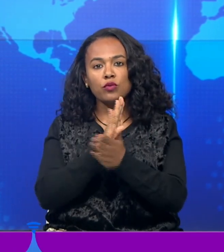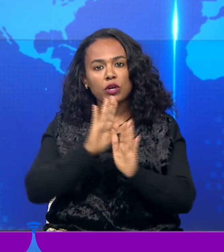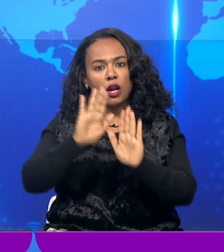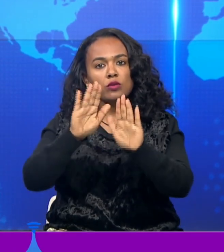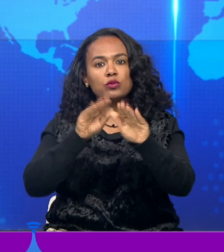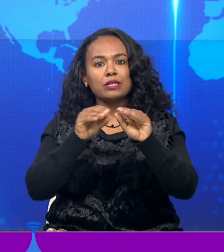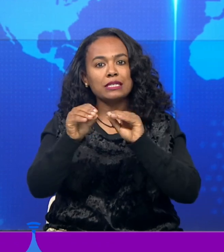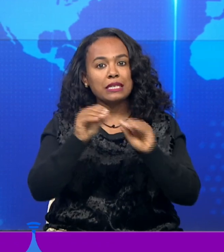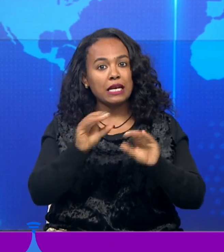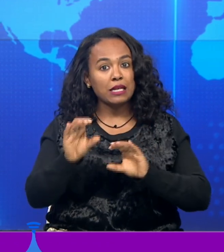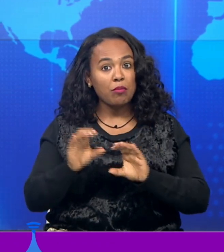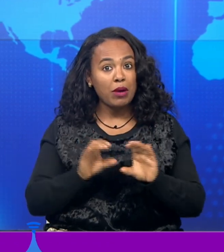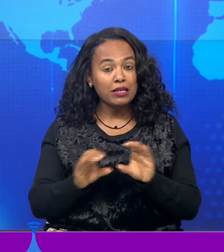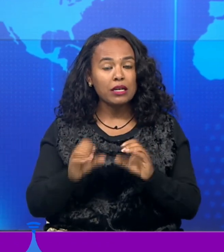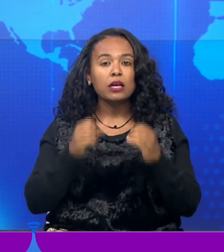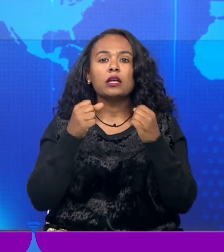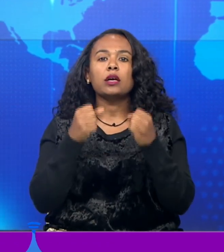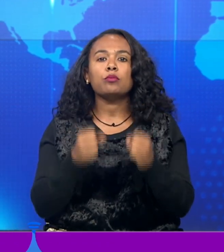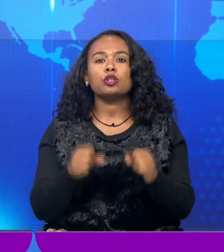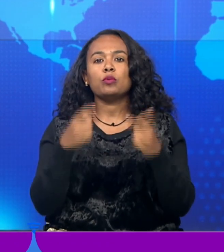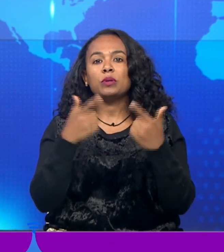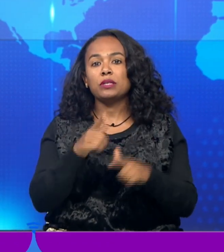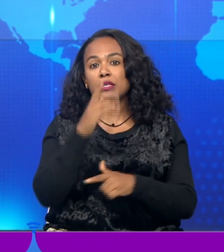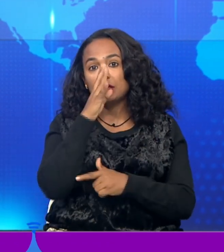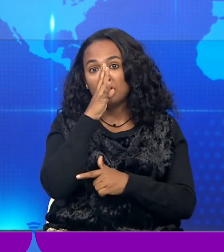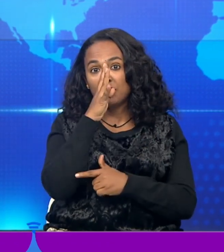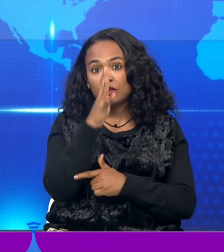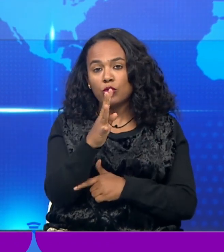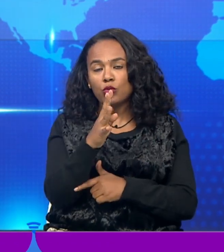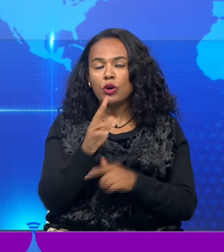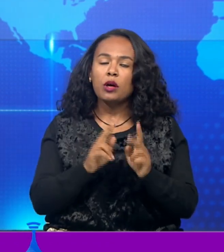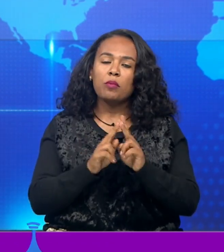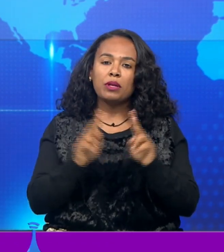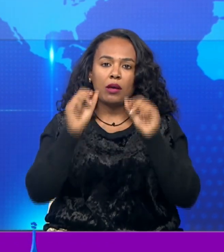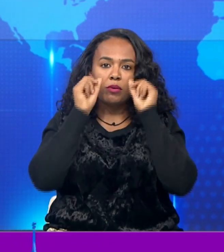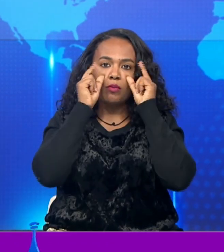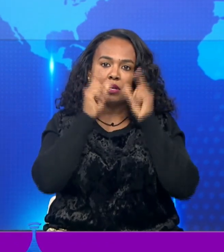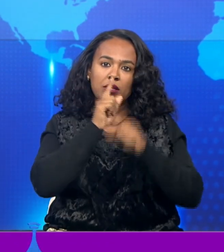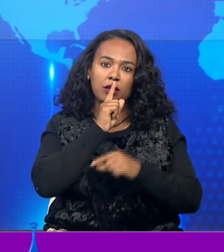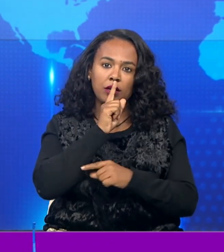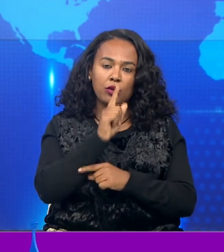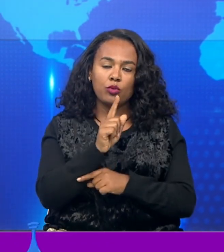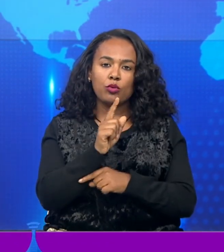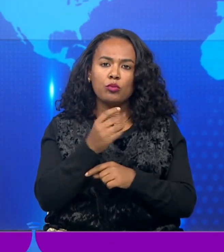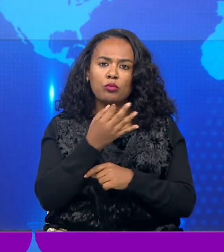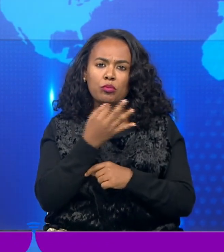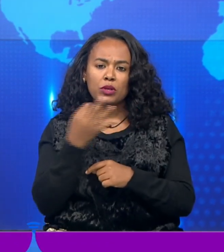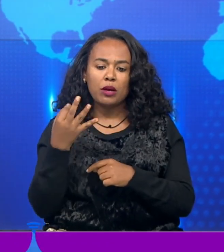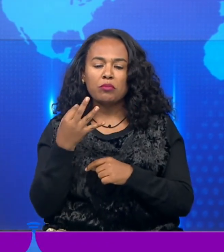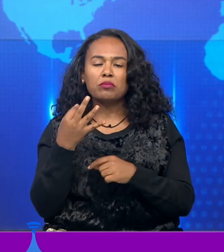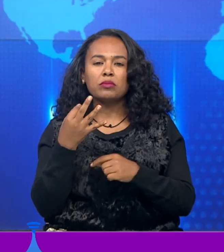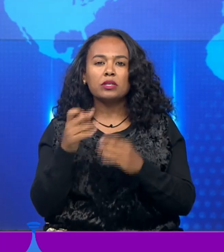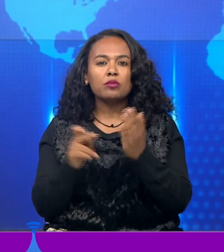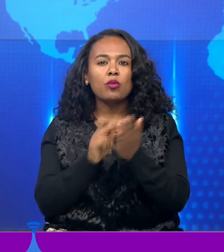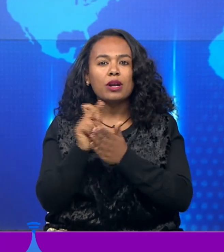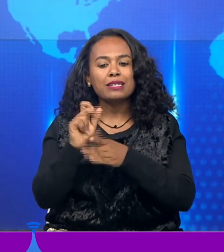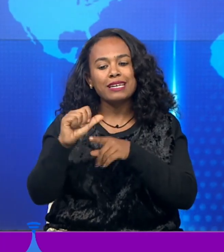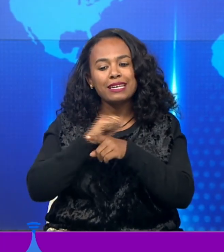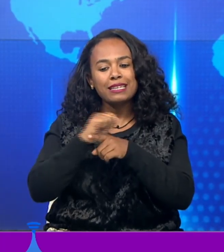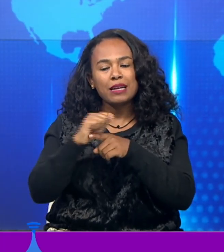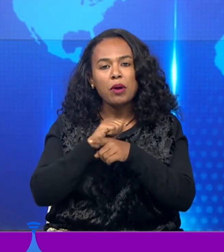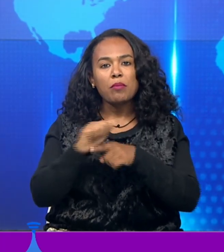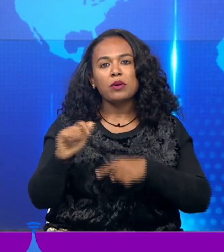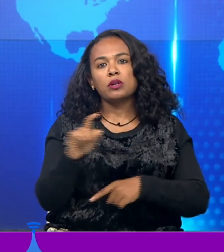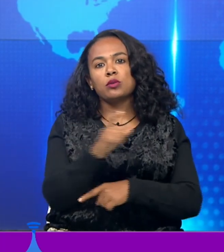እንቅስቃሴ ማድረግ የሚችልበት እድል መፈጠሩ በጣም የሚደነቅ ነው። በደንብ ዲሞክራሲ እየተለማመድን